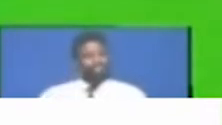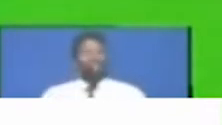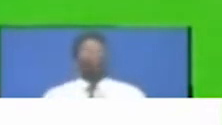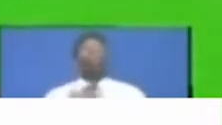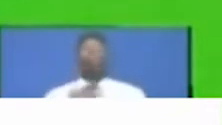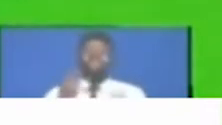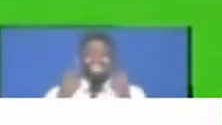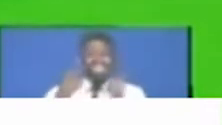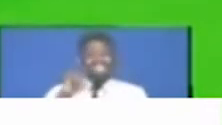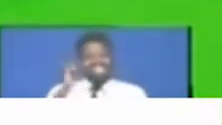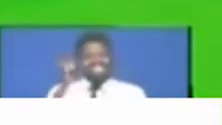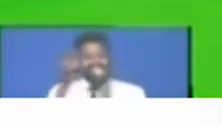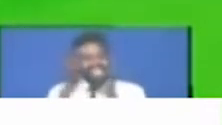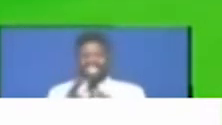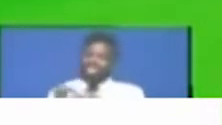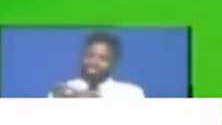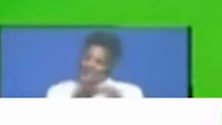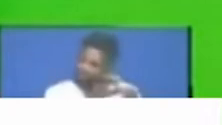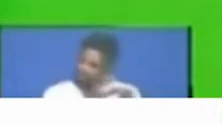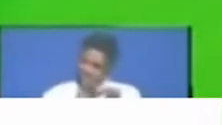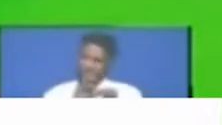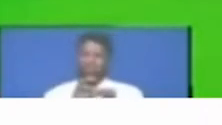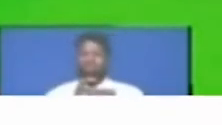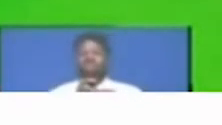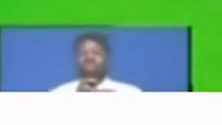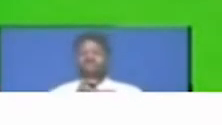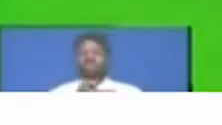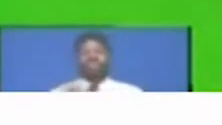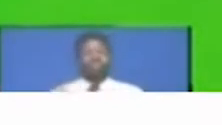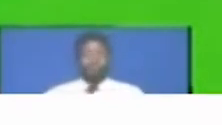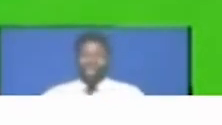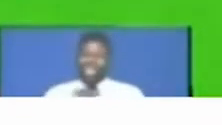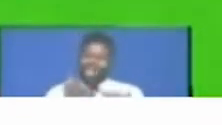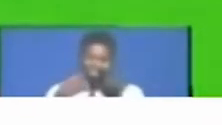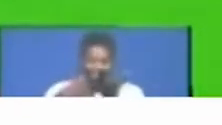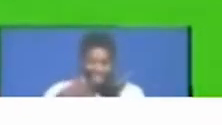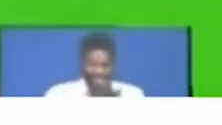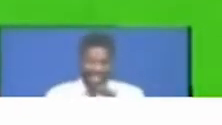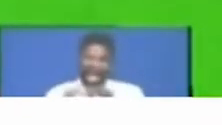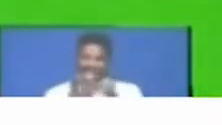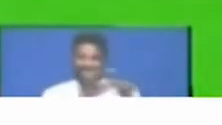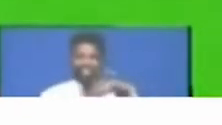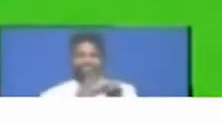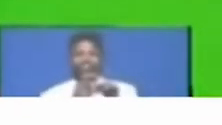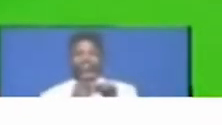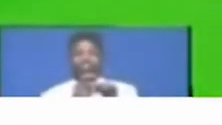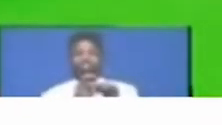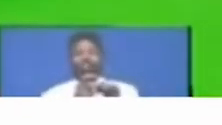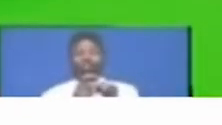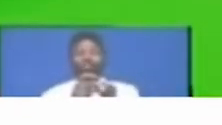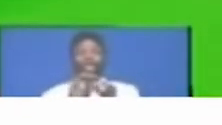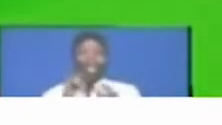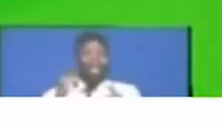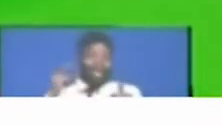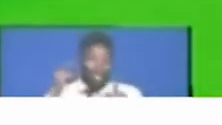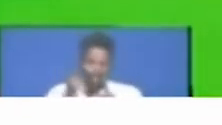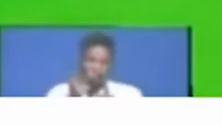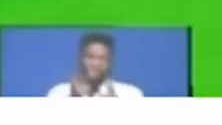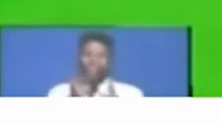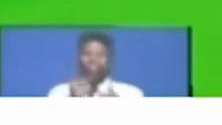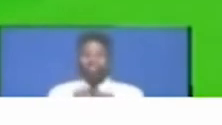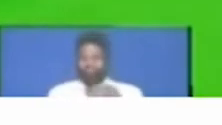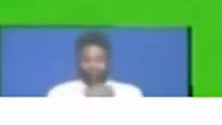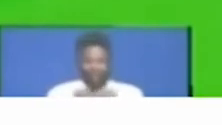kama kitu kimoja. Ndio tunaongea juu ya Azimio la Umoja. Tuko na nia ya kuona